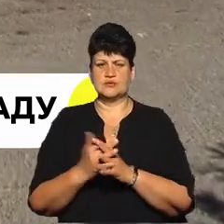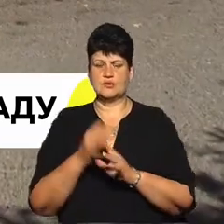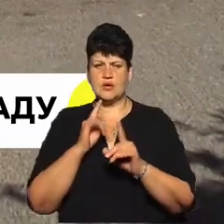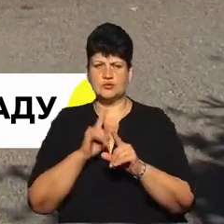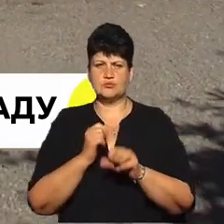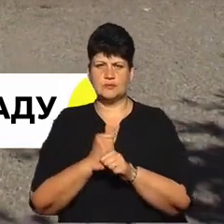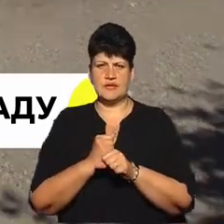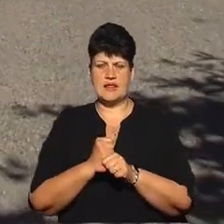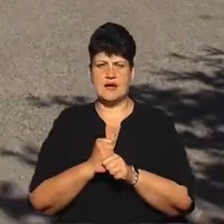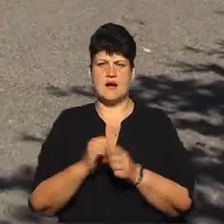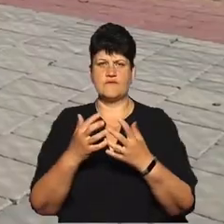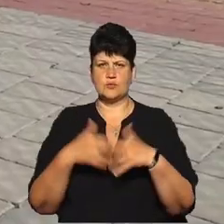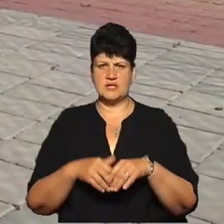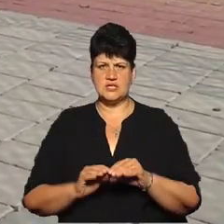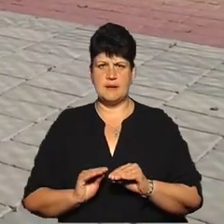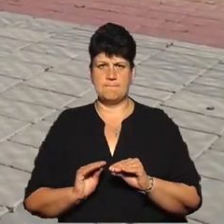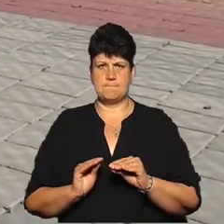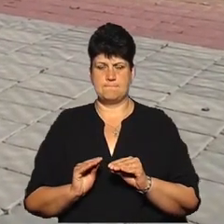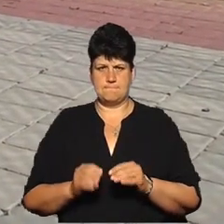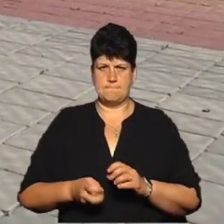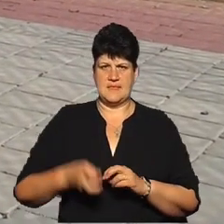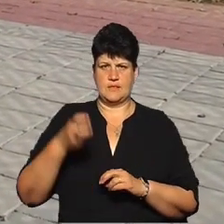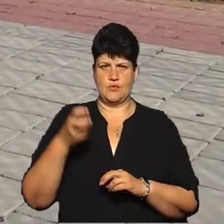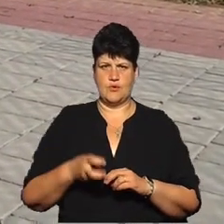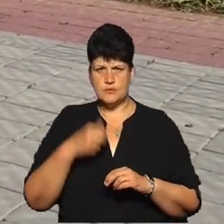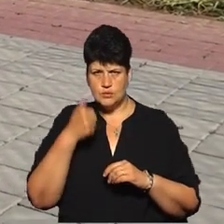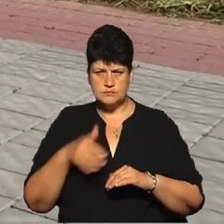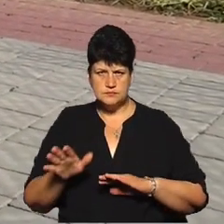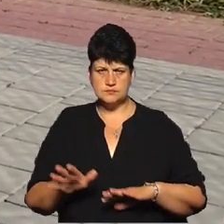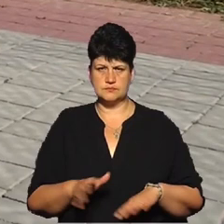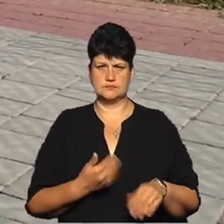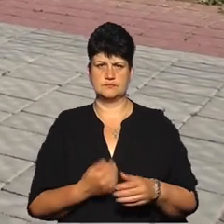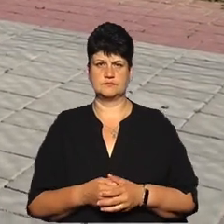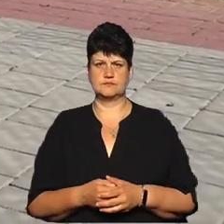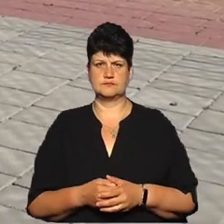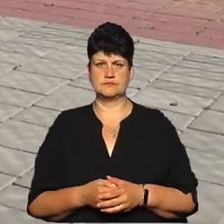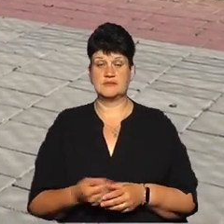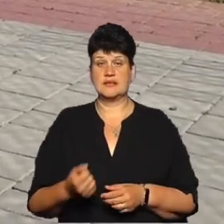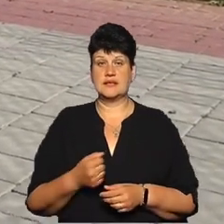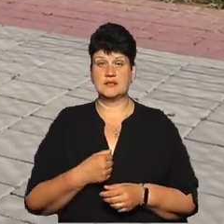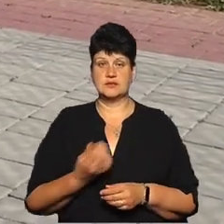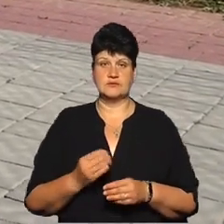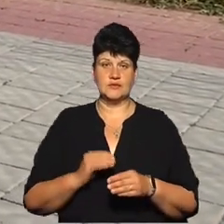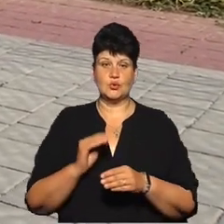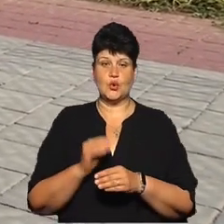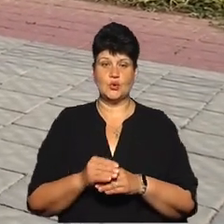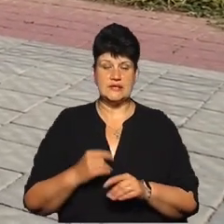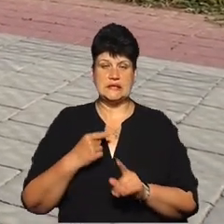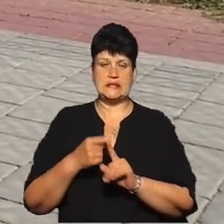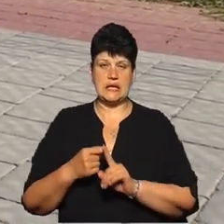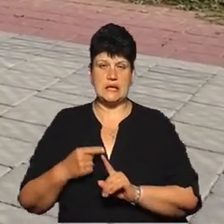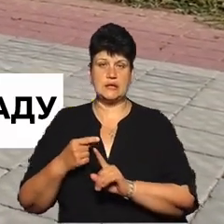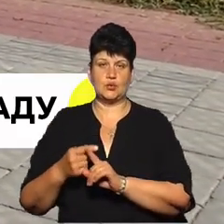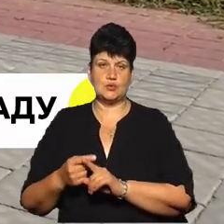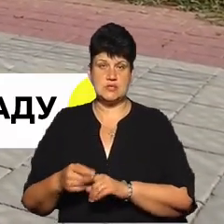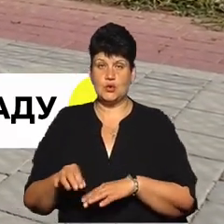не отримала, тому подала до суду. Роки йдуть, вони, на жаль, додаються. Ну і чоловік